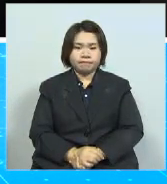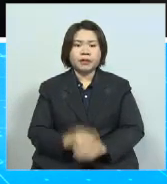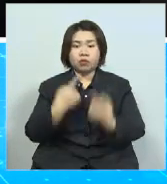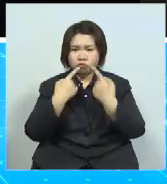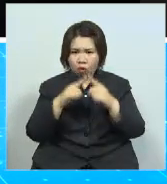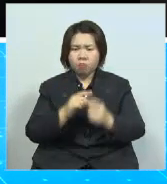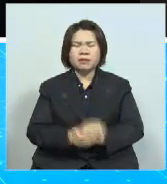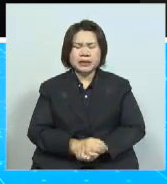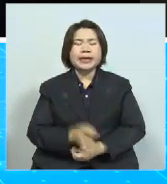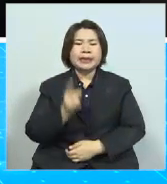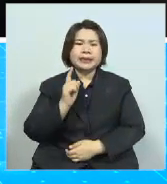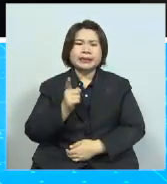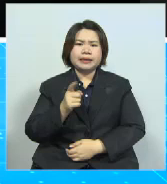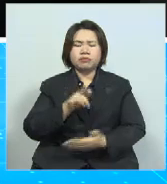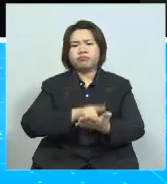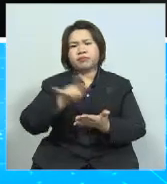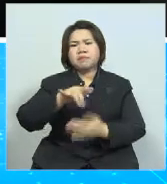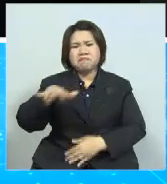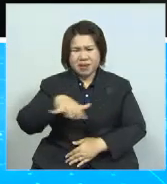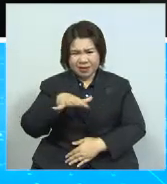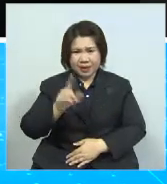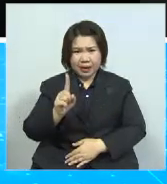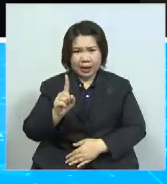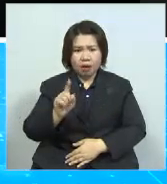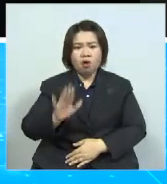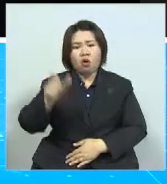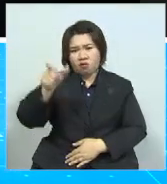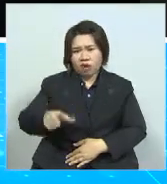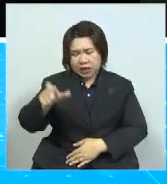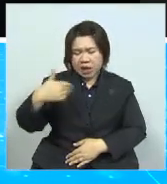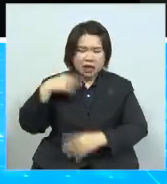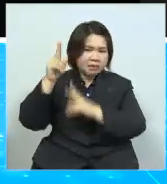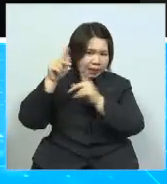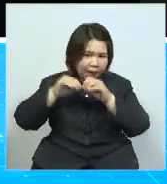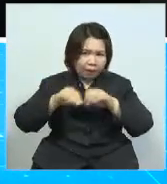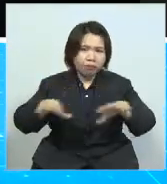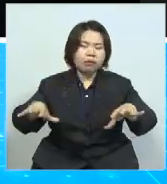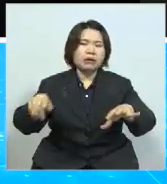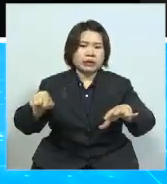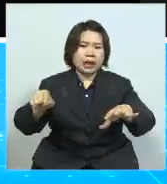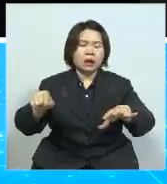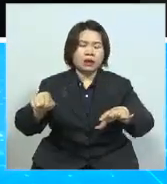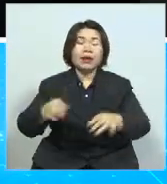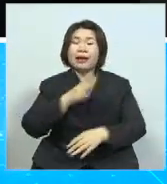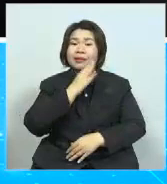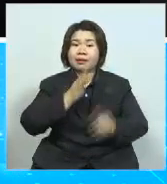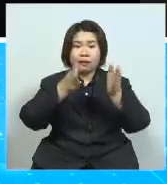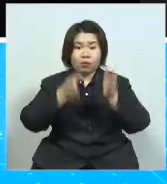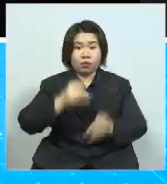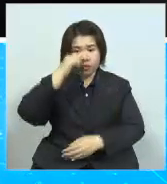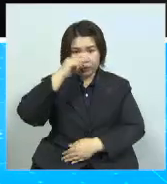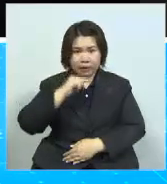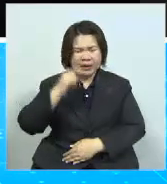ก็คงเป็นเรื่องปกติแล้วเพราะว่าข่าวนี้มันออกไปทั่วแล้วนะฮะเรื่องของสตราสบูร์กเพราะท่านคนไทยจริงๆแล้ว